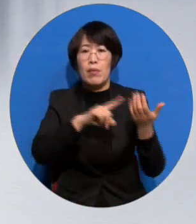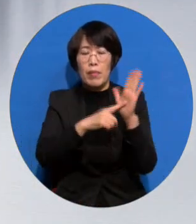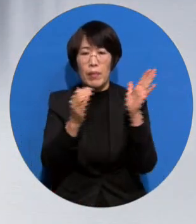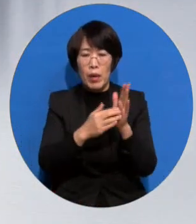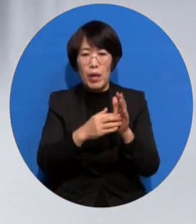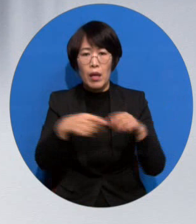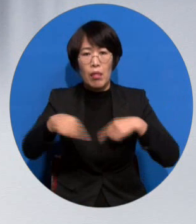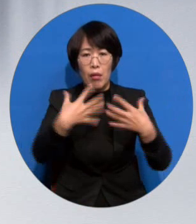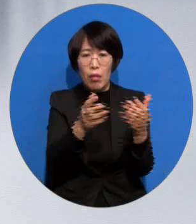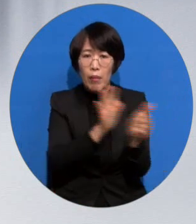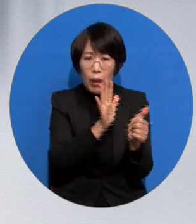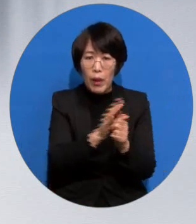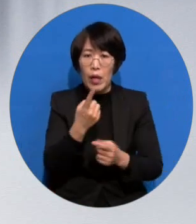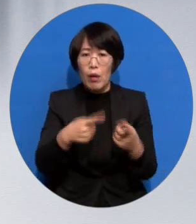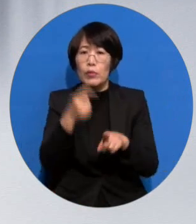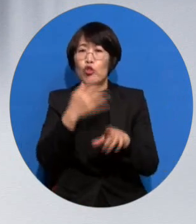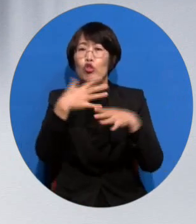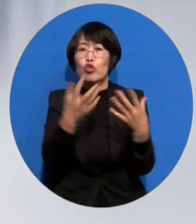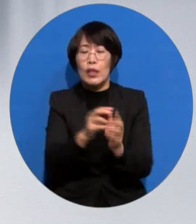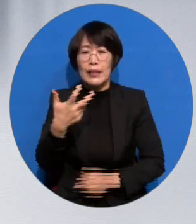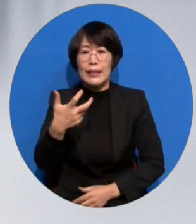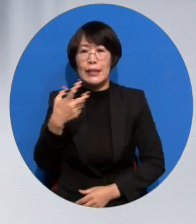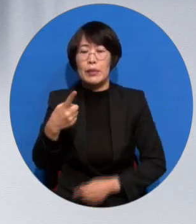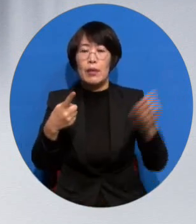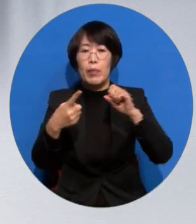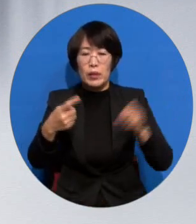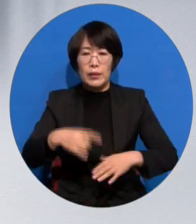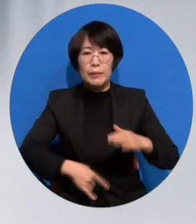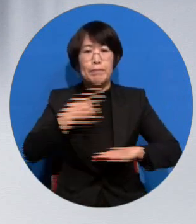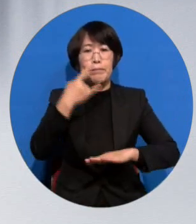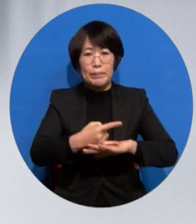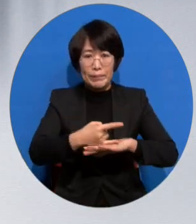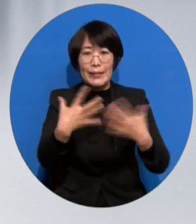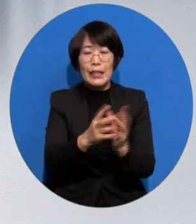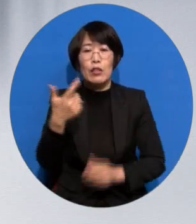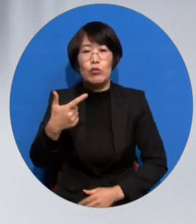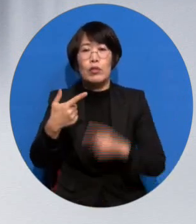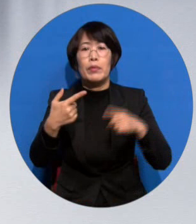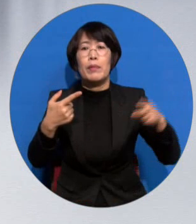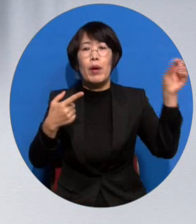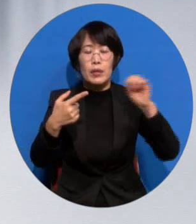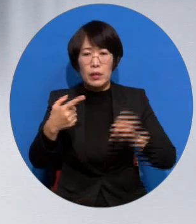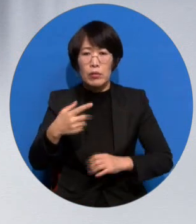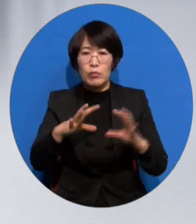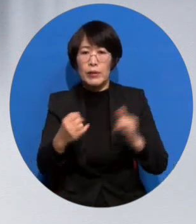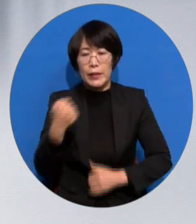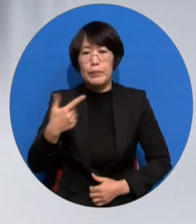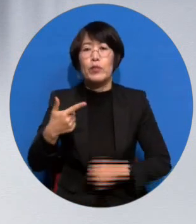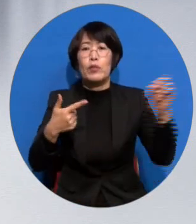정당 지지도는 더불어 민주당 71% 정의당 6.1% 국민의 힘 6%